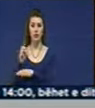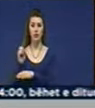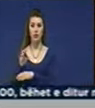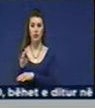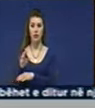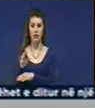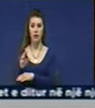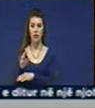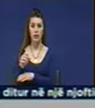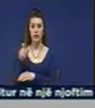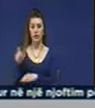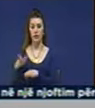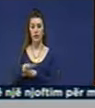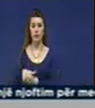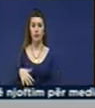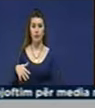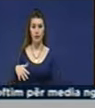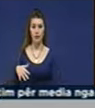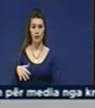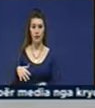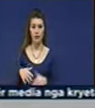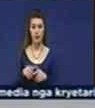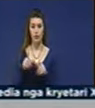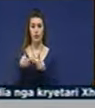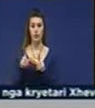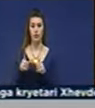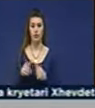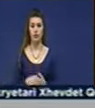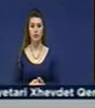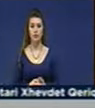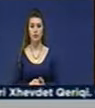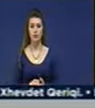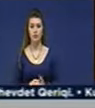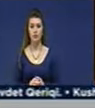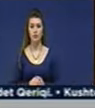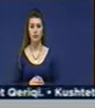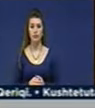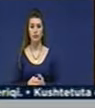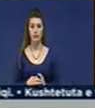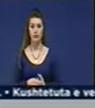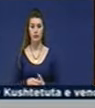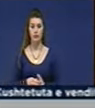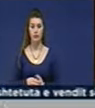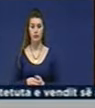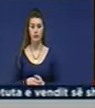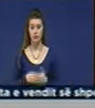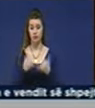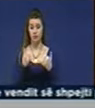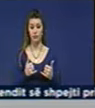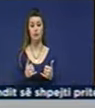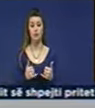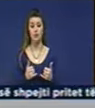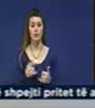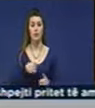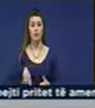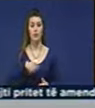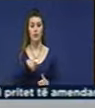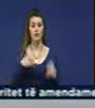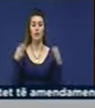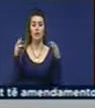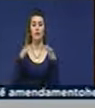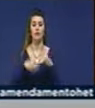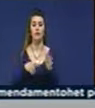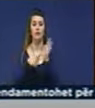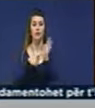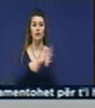Hatice Gjoni në parlamentin lokal të Ulqinit. Jemi mbledhur sot në këtë datë të rëndësishme për ne për të kujtuar vujtjet